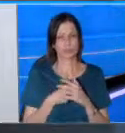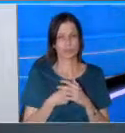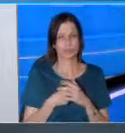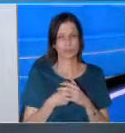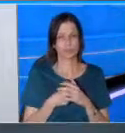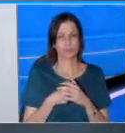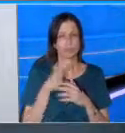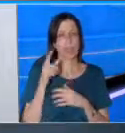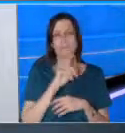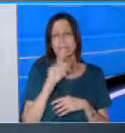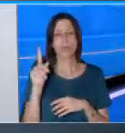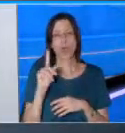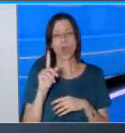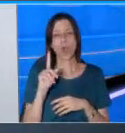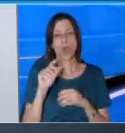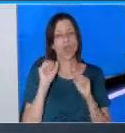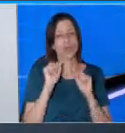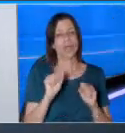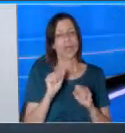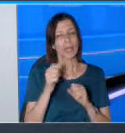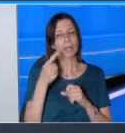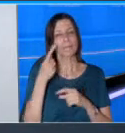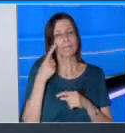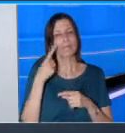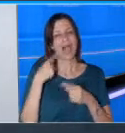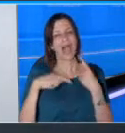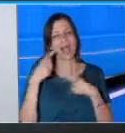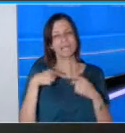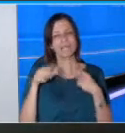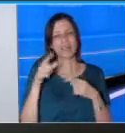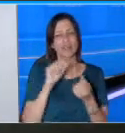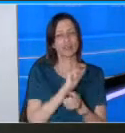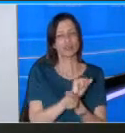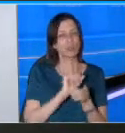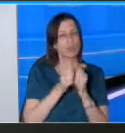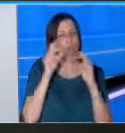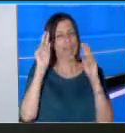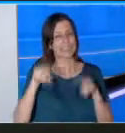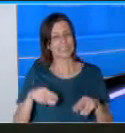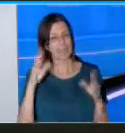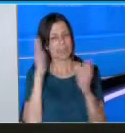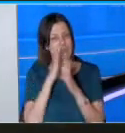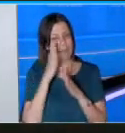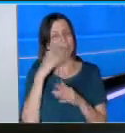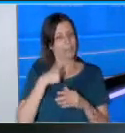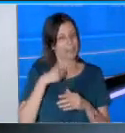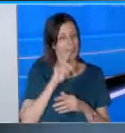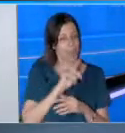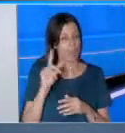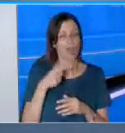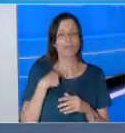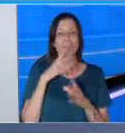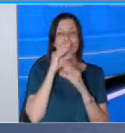שהם אינם בעד החלפת שבויים ולא החזרת מחבלים, גם אני לא. אבל כשמדובר על מבצעים